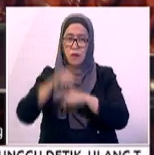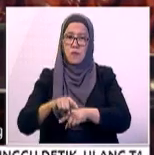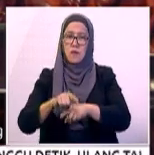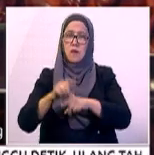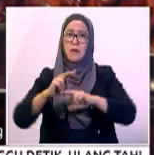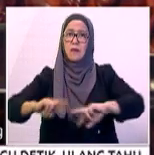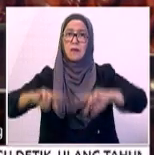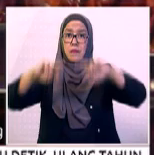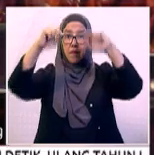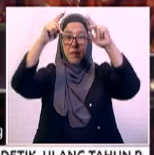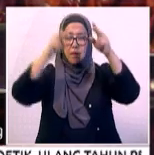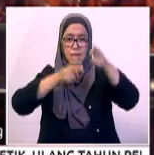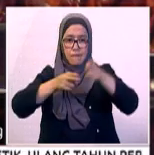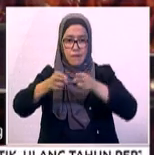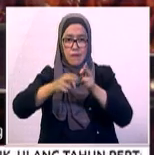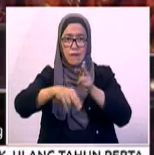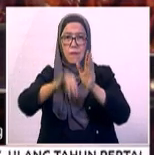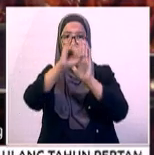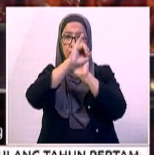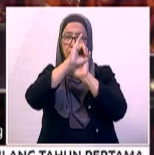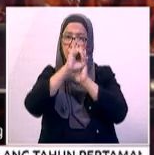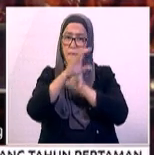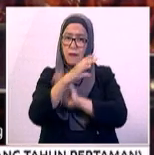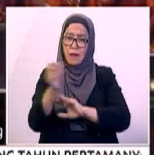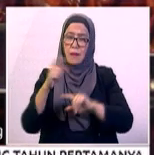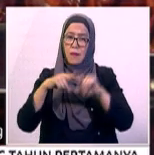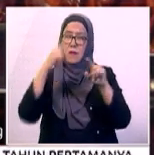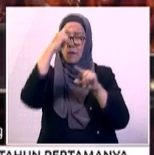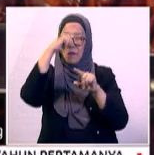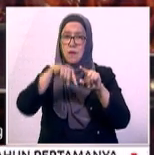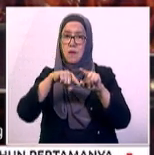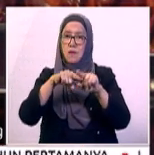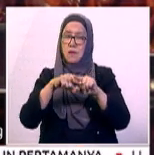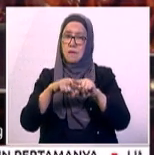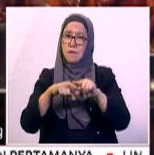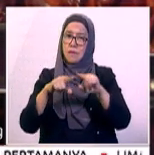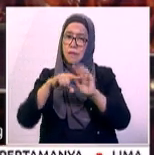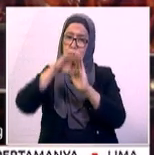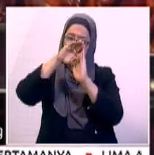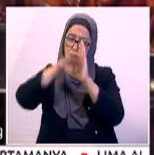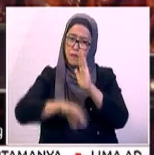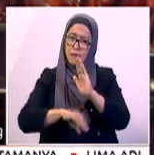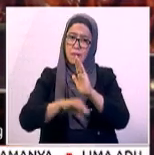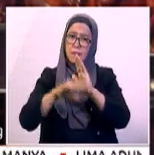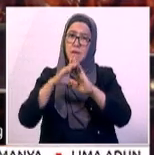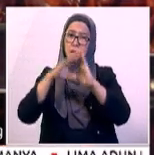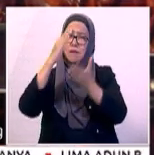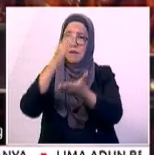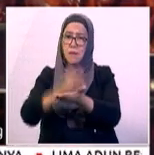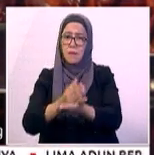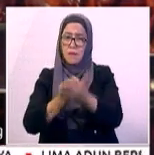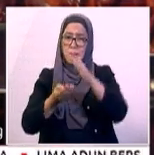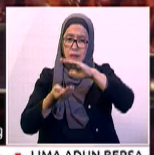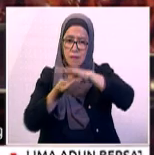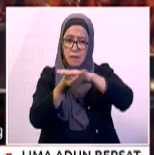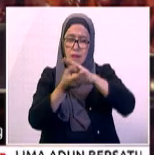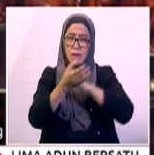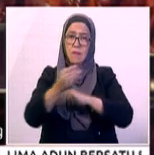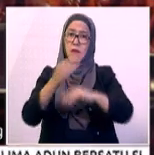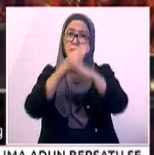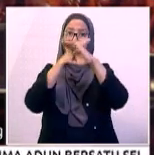integriti, memerangi rasuah dan mempertahankan keluruhan undang-undang Sri Paduka Baginda